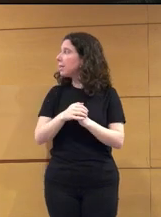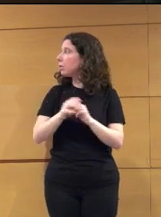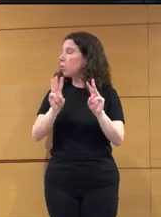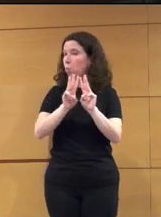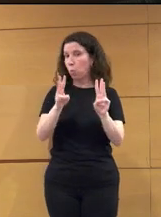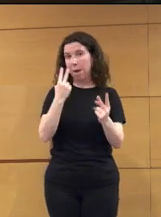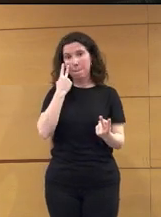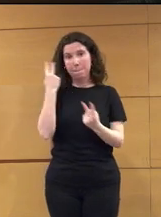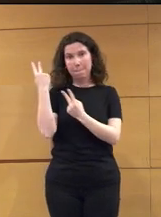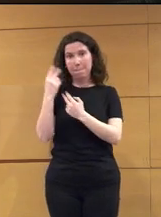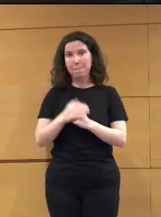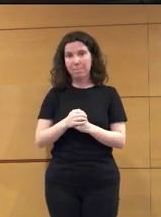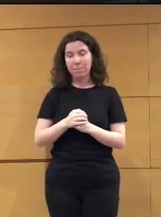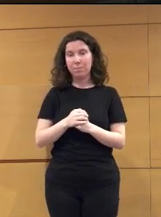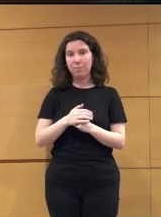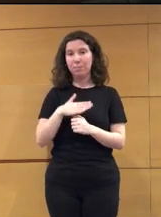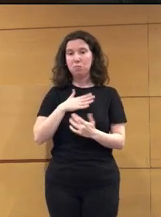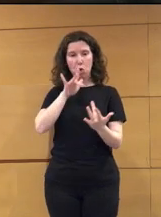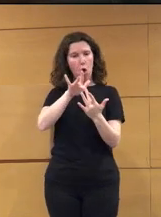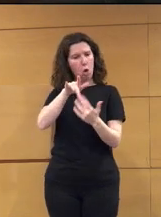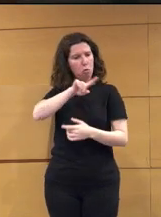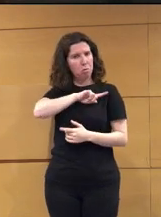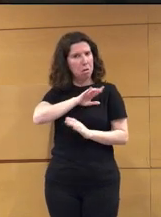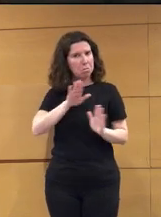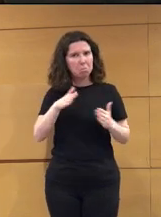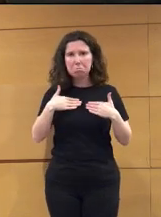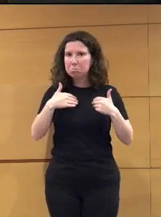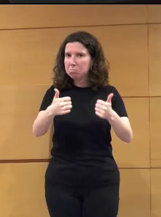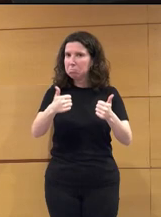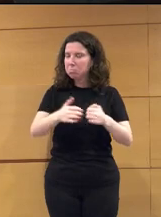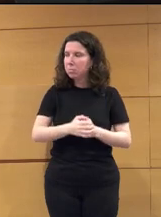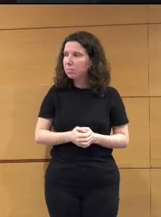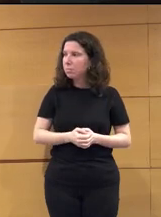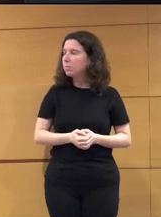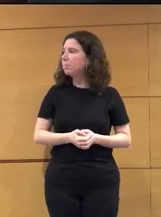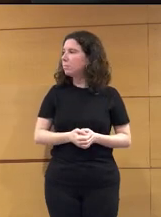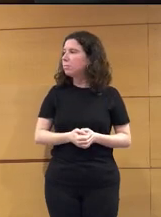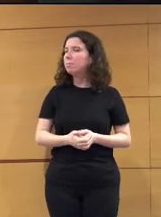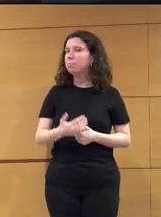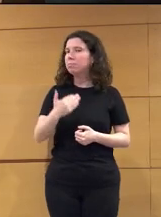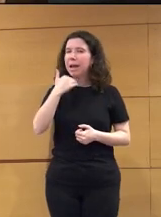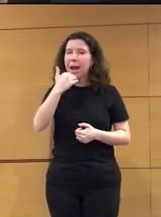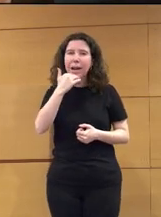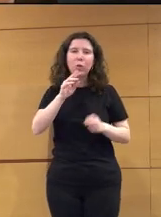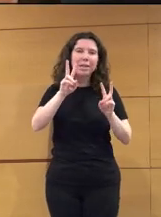web i podeu contactar-me per qualsevol dúbida i estic aquí per qualsevol